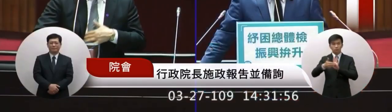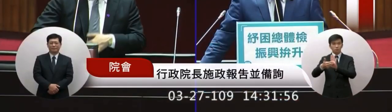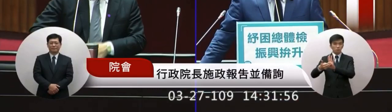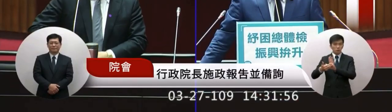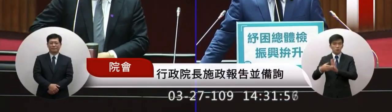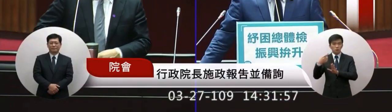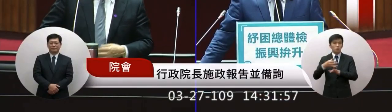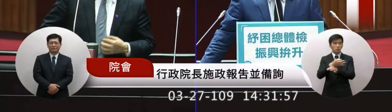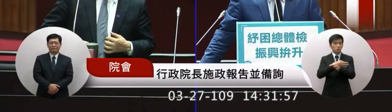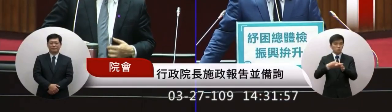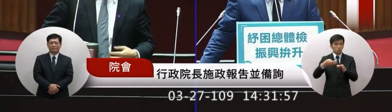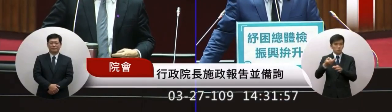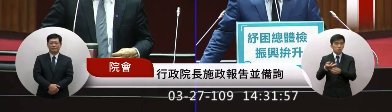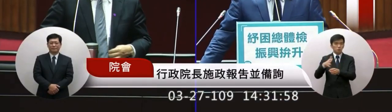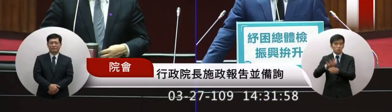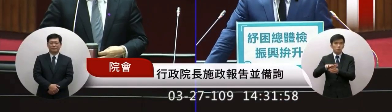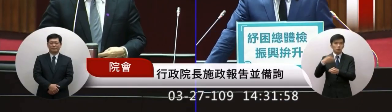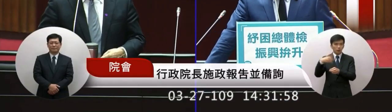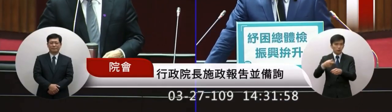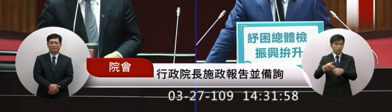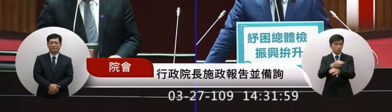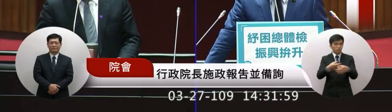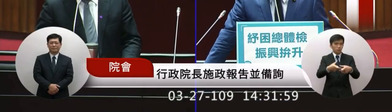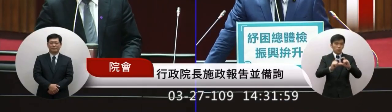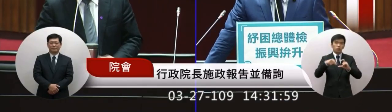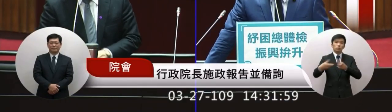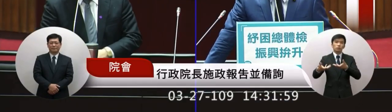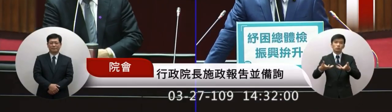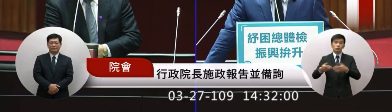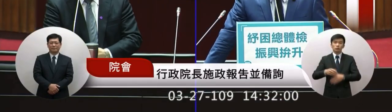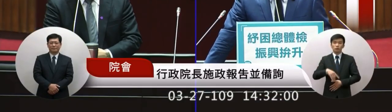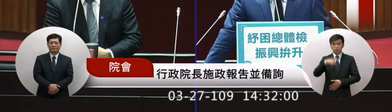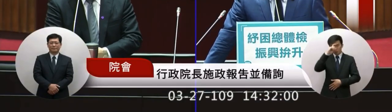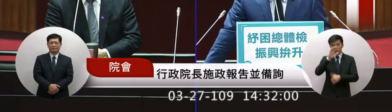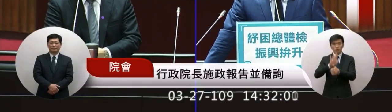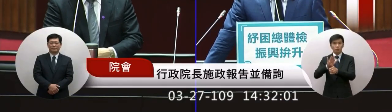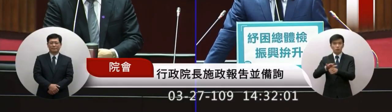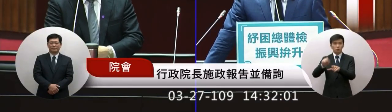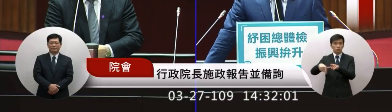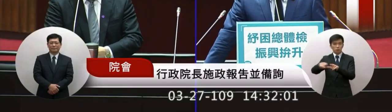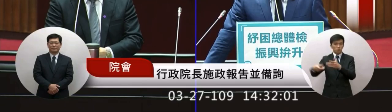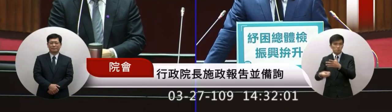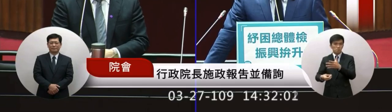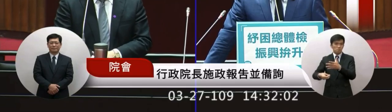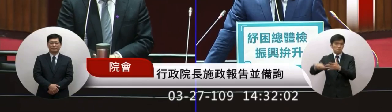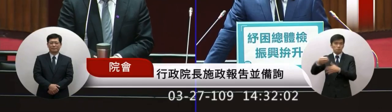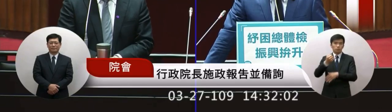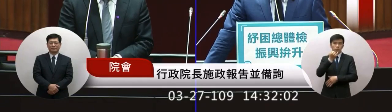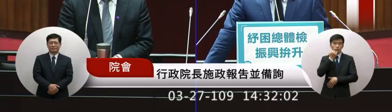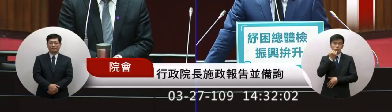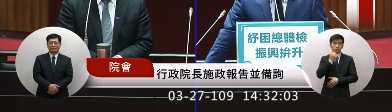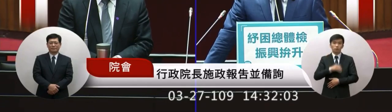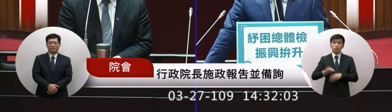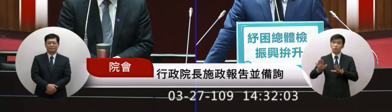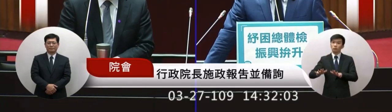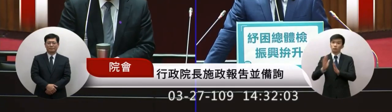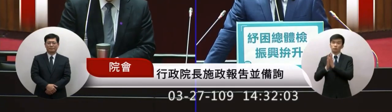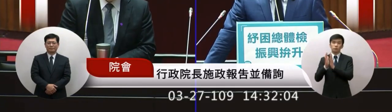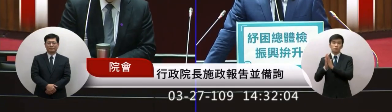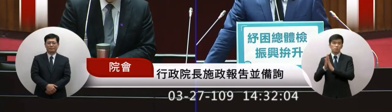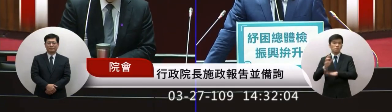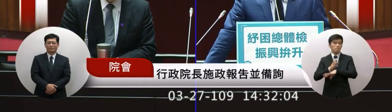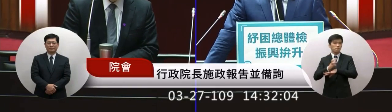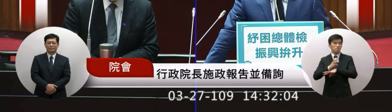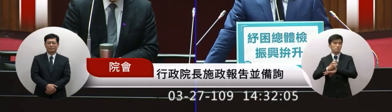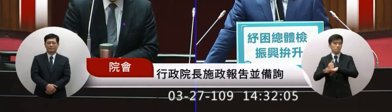检，还有这个振兴的部分哈、哦，怎么样来协助产业升级？啊，我特别安排了今天哦，特别安排三十分钟来